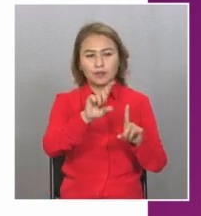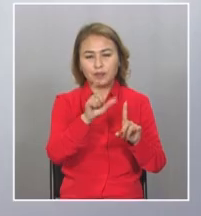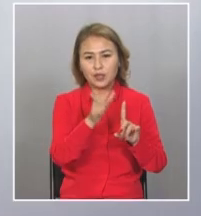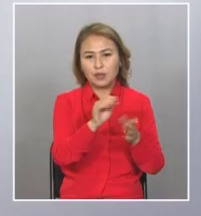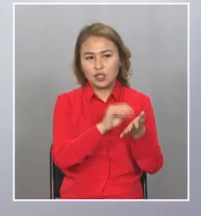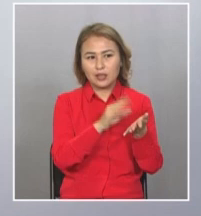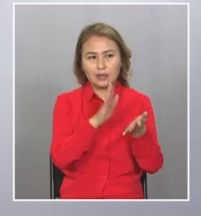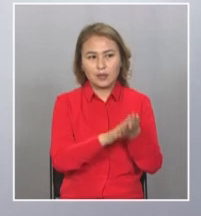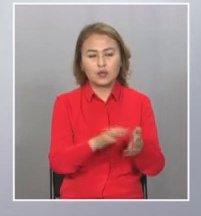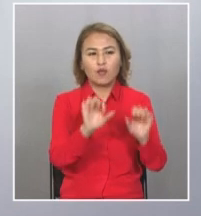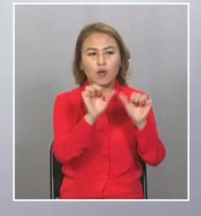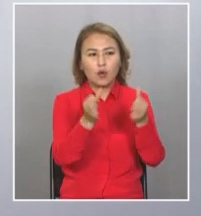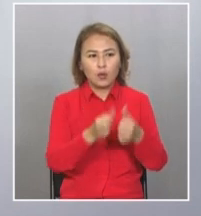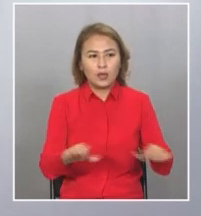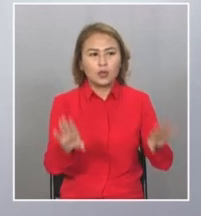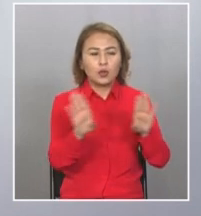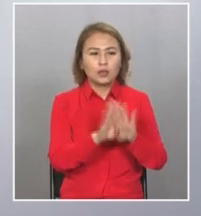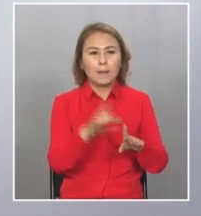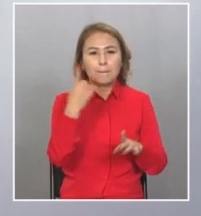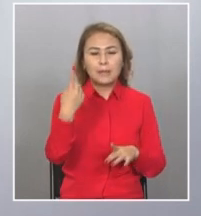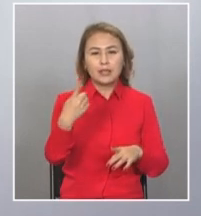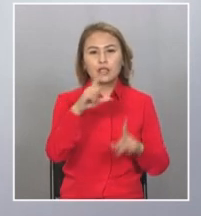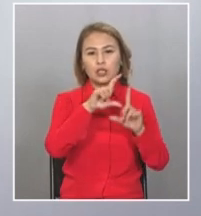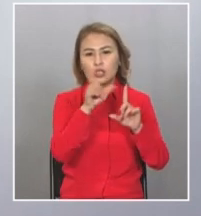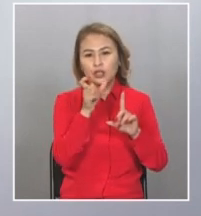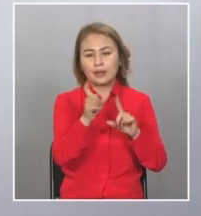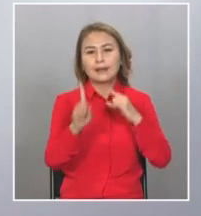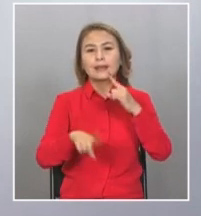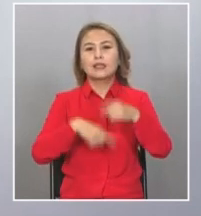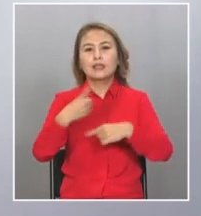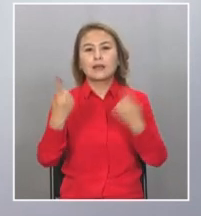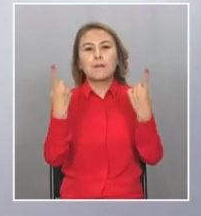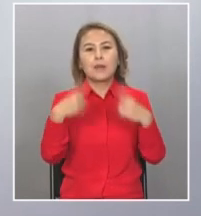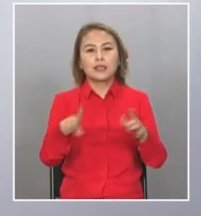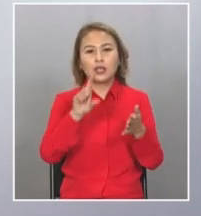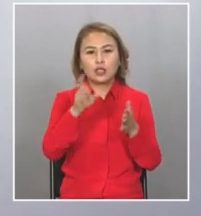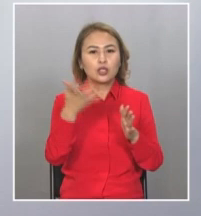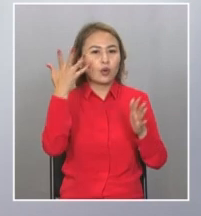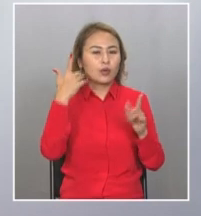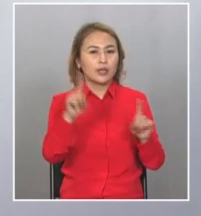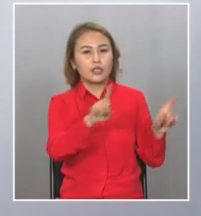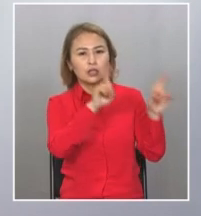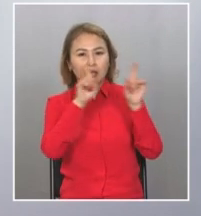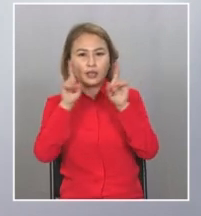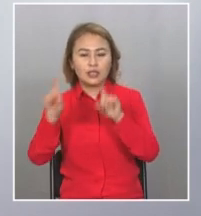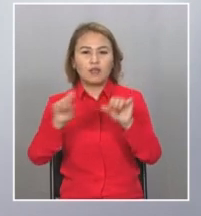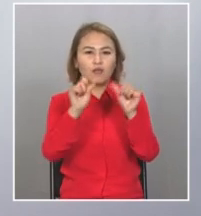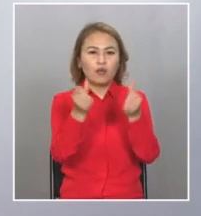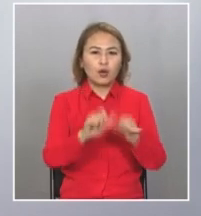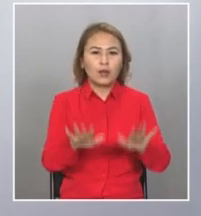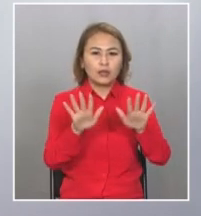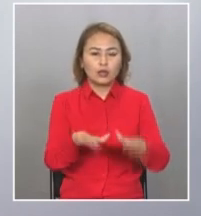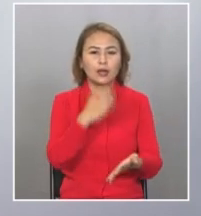жасаймыз. Формулаларды бір ұяшықтан келесі басқа ұяшыққа көшірген кезде, формула